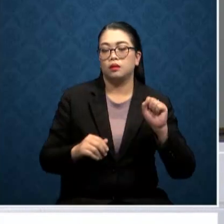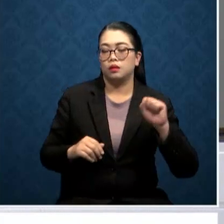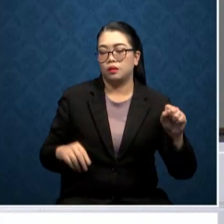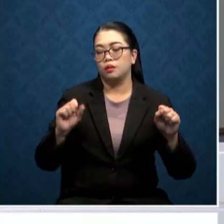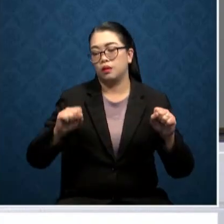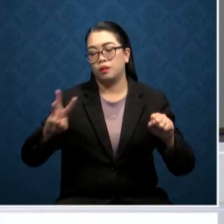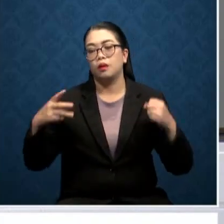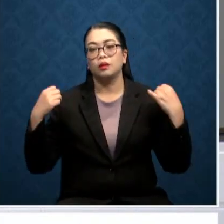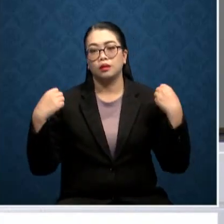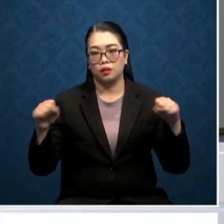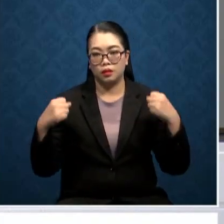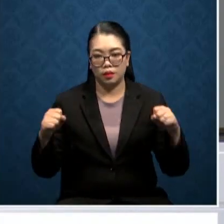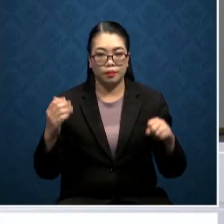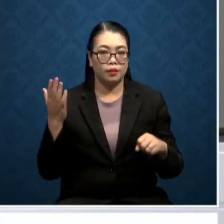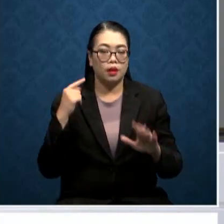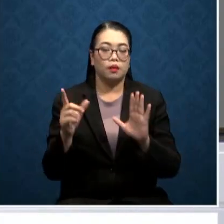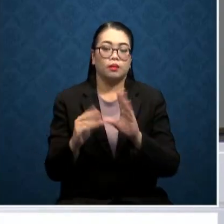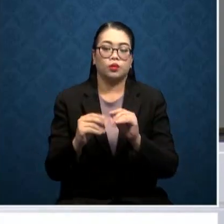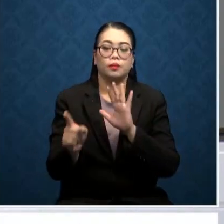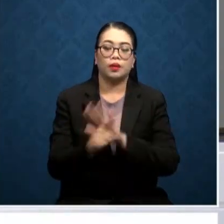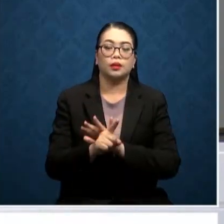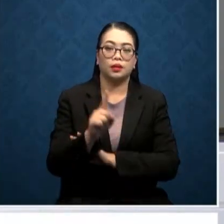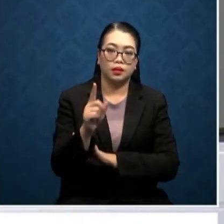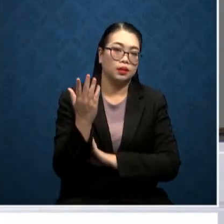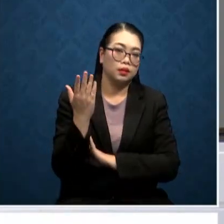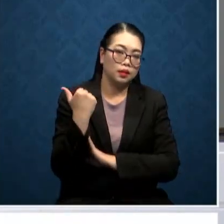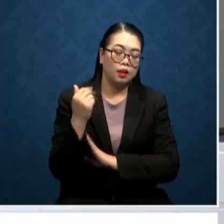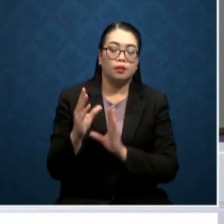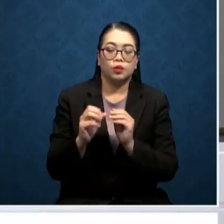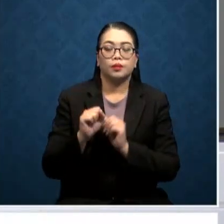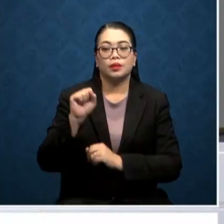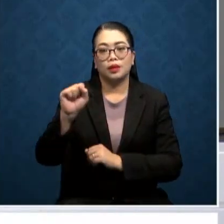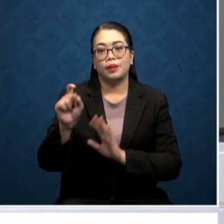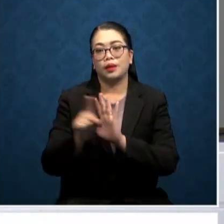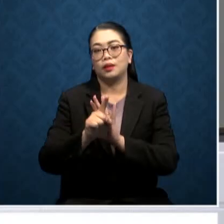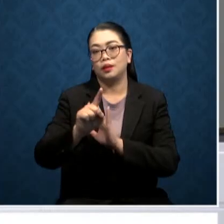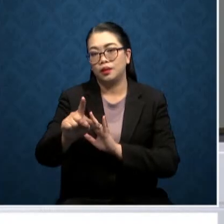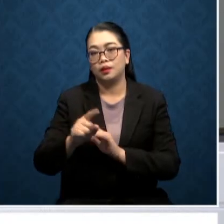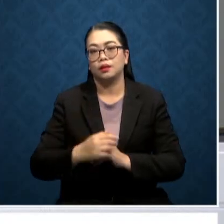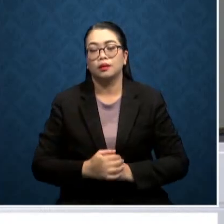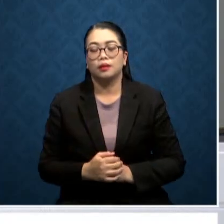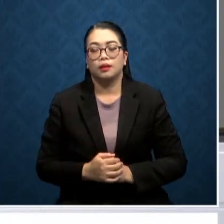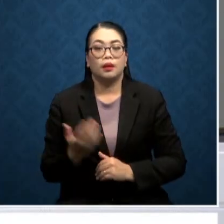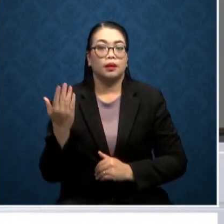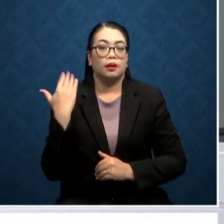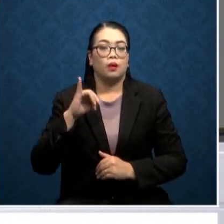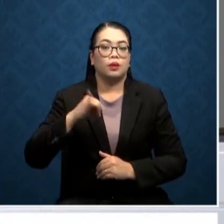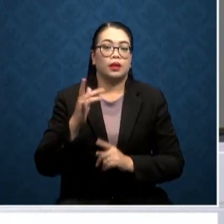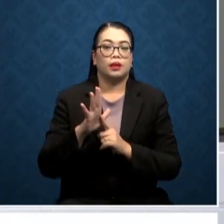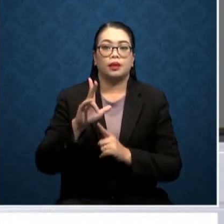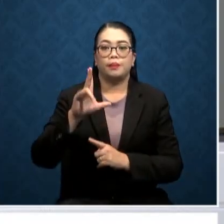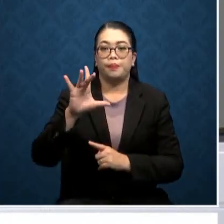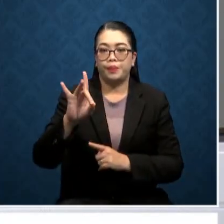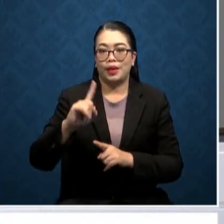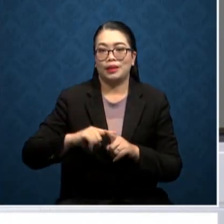โดยในคราวประชุมวุฒิสภาครั้งที่1สมัยสามัญประจำปีครั้งที่1เมื่อวันจันทร์ที่8กรกฎา